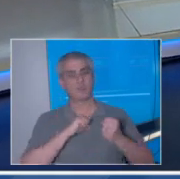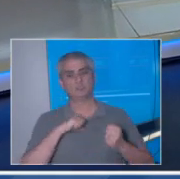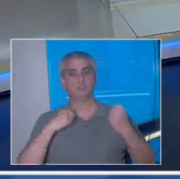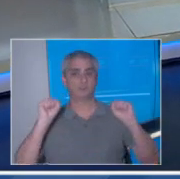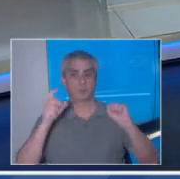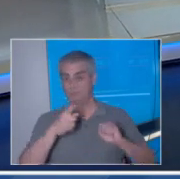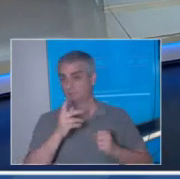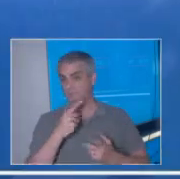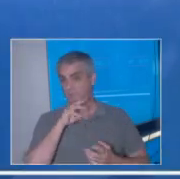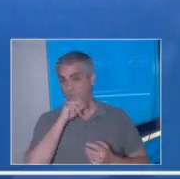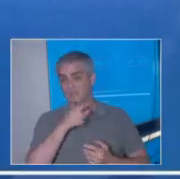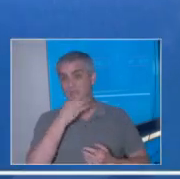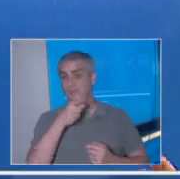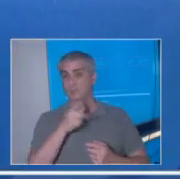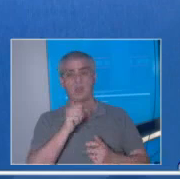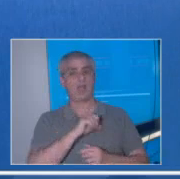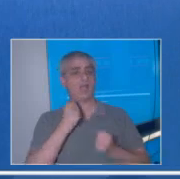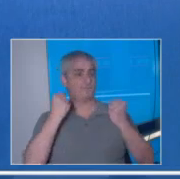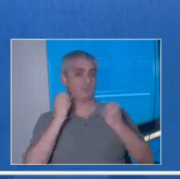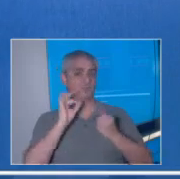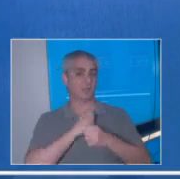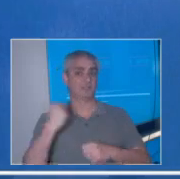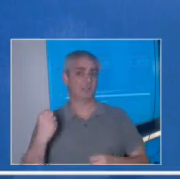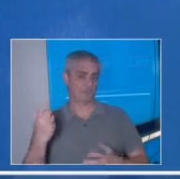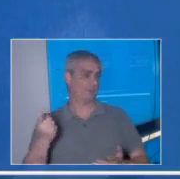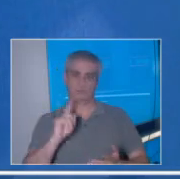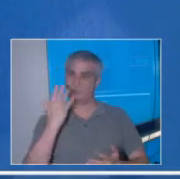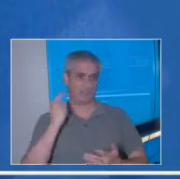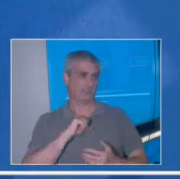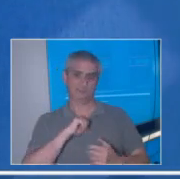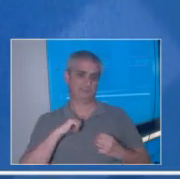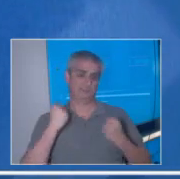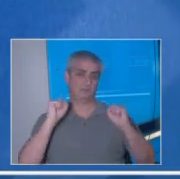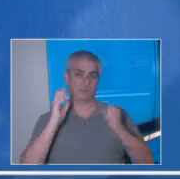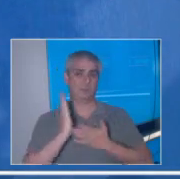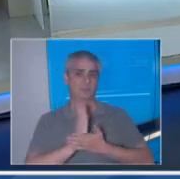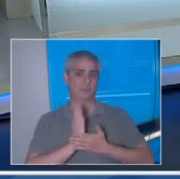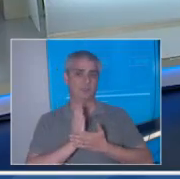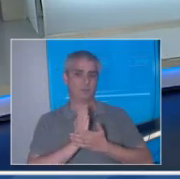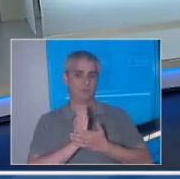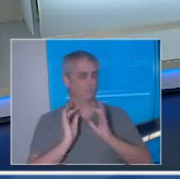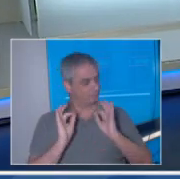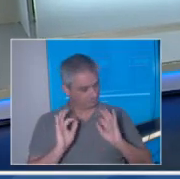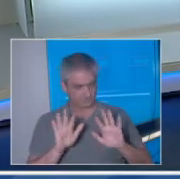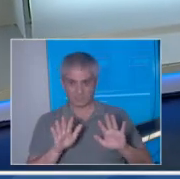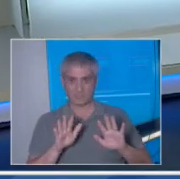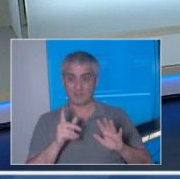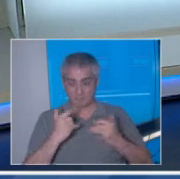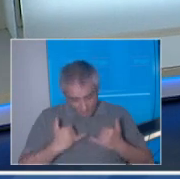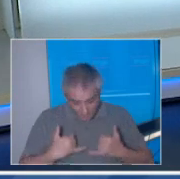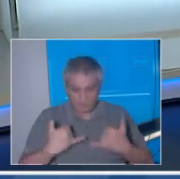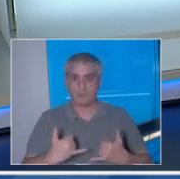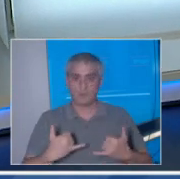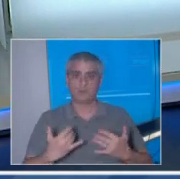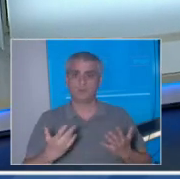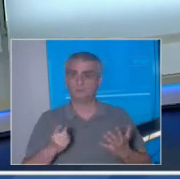הממשלה התייחס בהפגנה, בנאום הזה, על הפגנה ספונטנית של הימין. אז עזוב את זה שזו לא הייתה הפגנה ספונטנית, נערכו אליה, זה בסדר, אבל מהיום להיום.